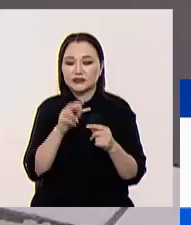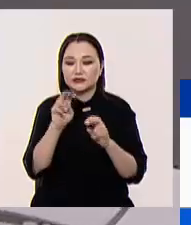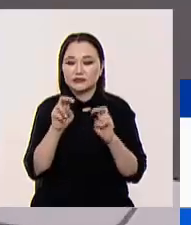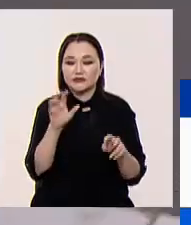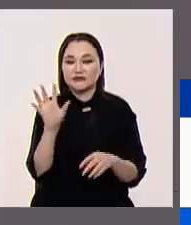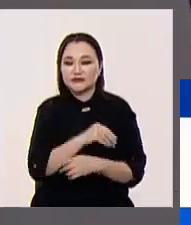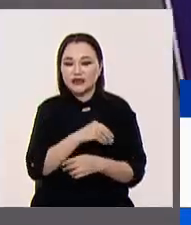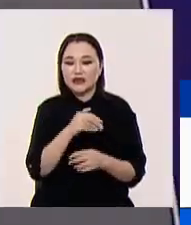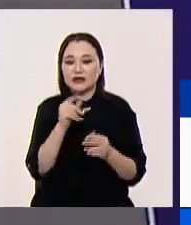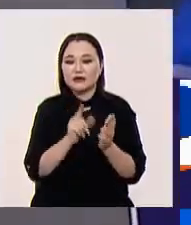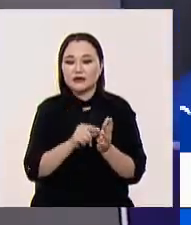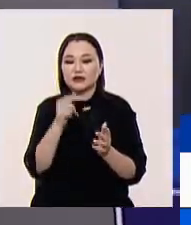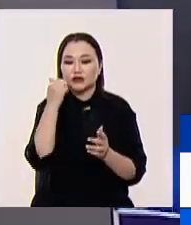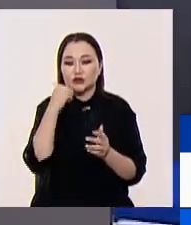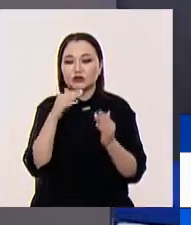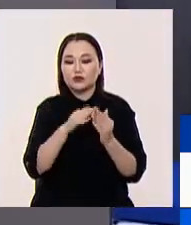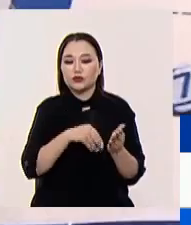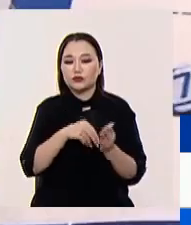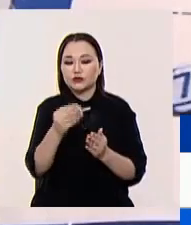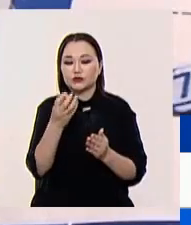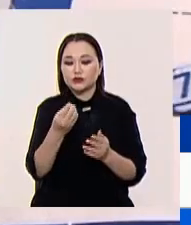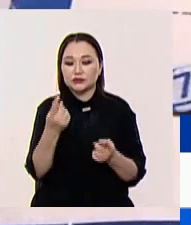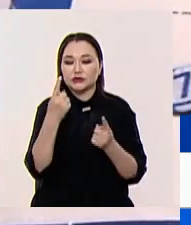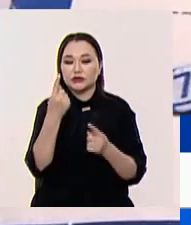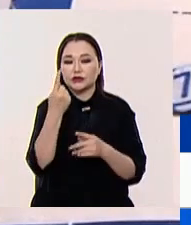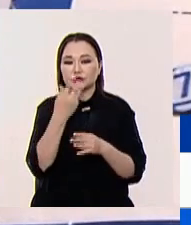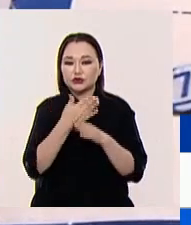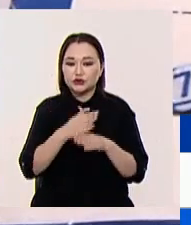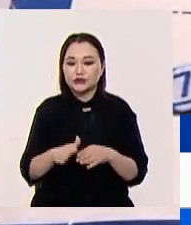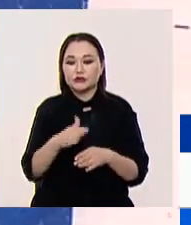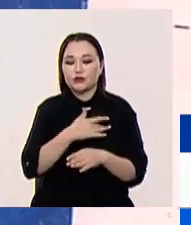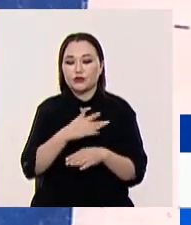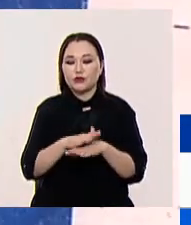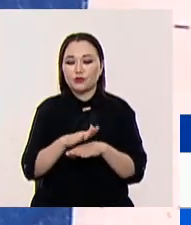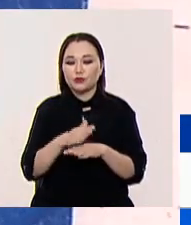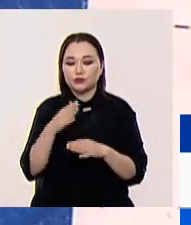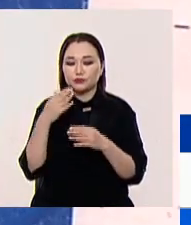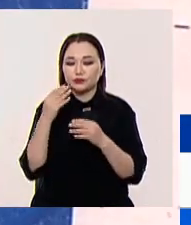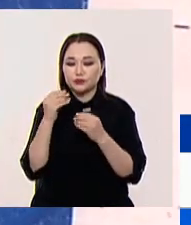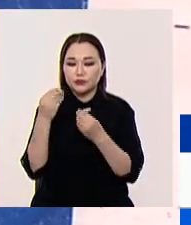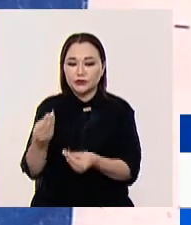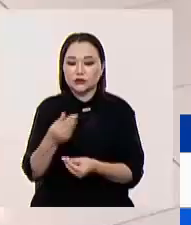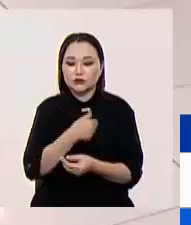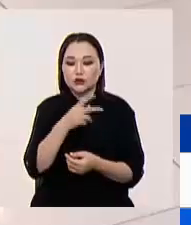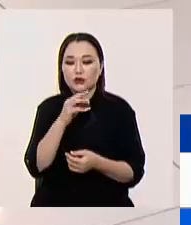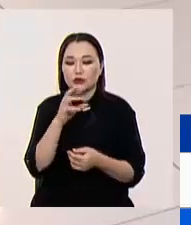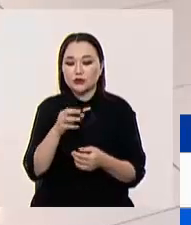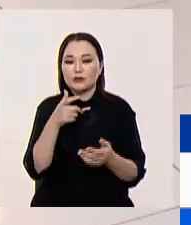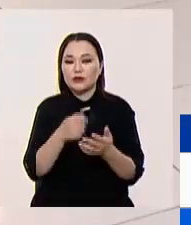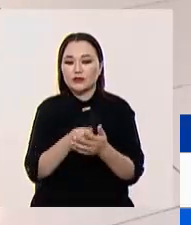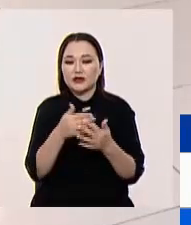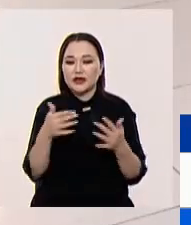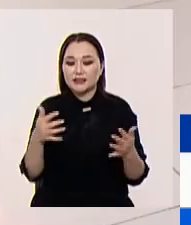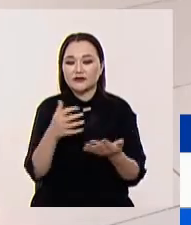өтпенді. Зейнеткер үй алудан бөлек қомақты ұтысының бір бөлігін қайырымдылыққа жұмсамақ және лотерея билетімен түрлі ұтысқа